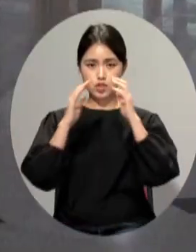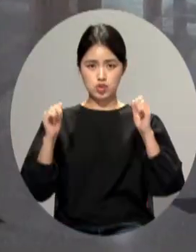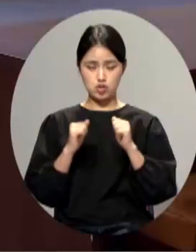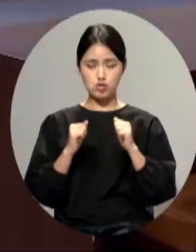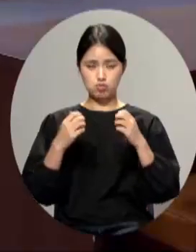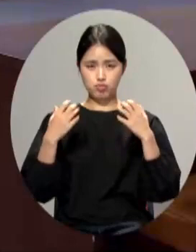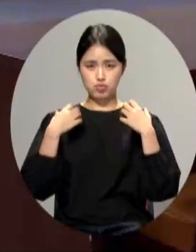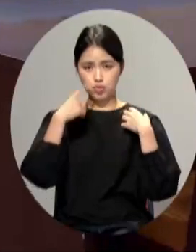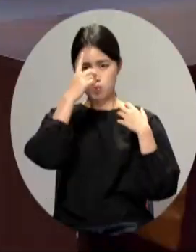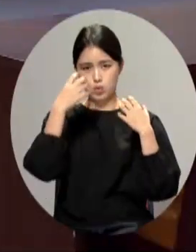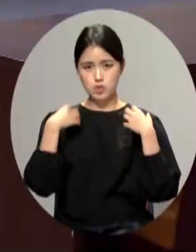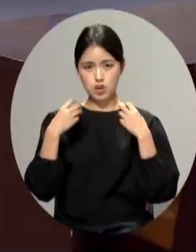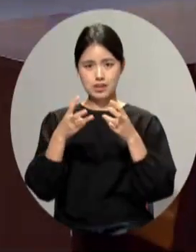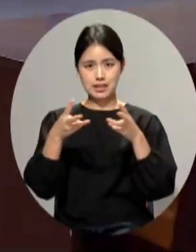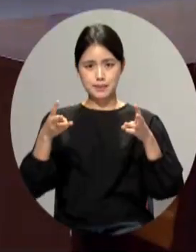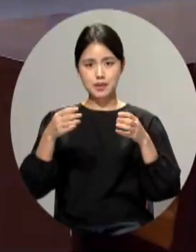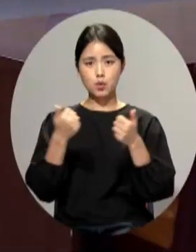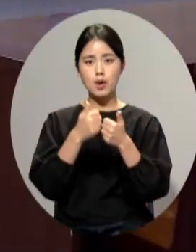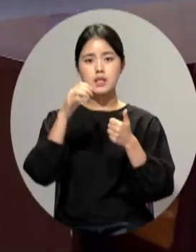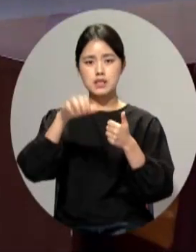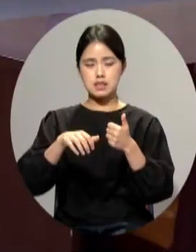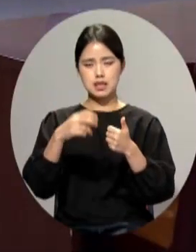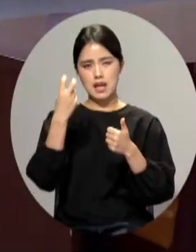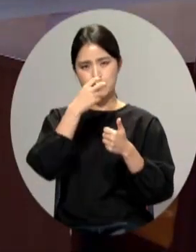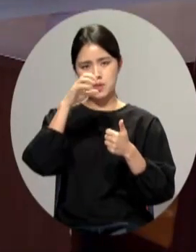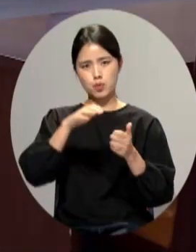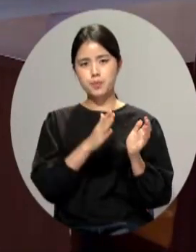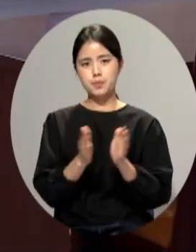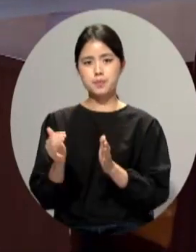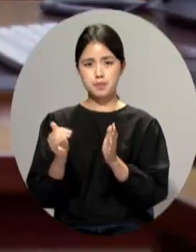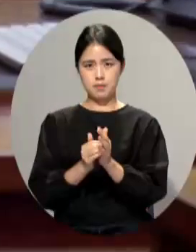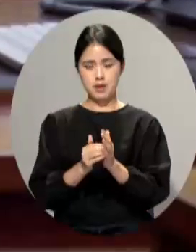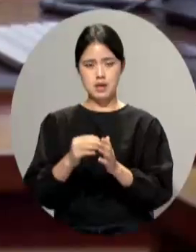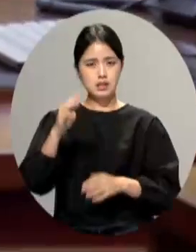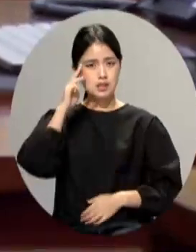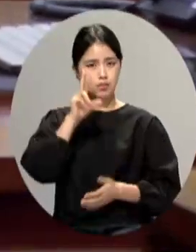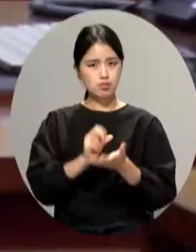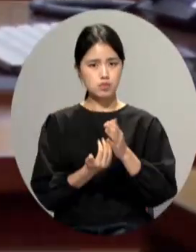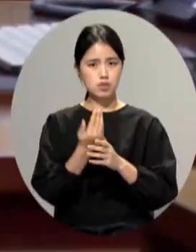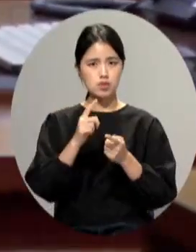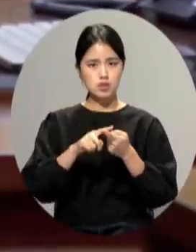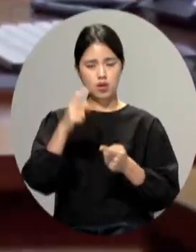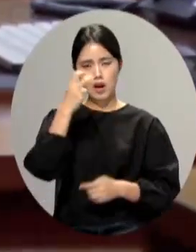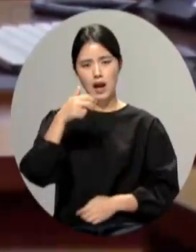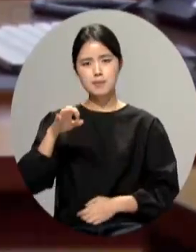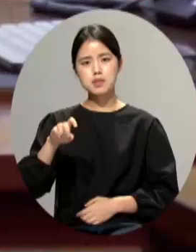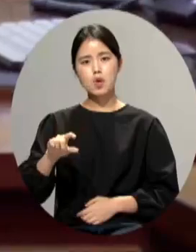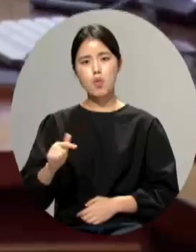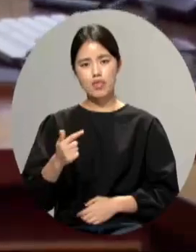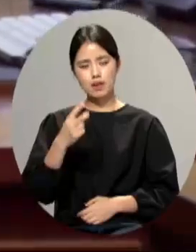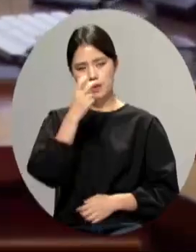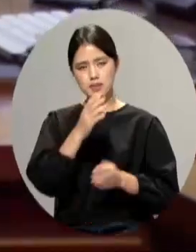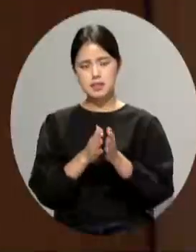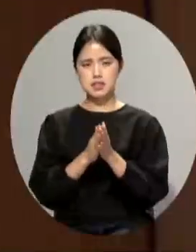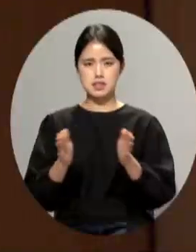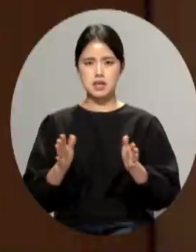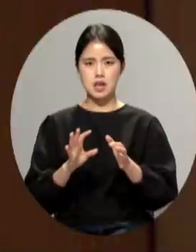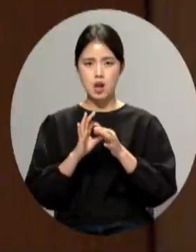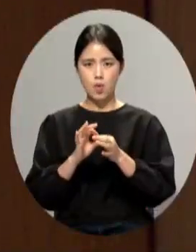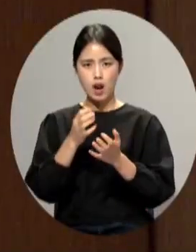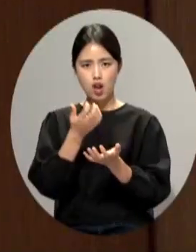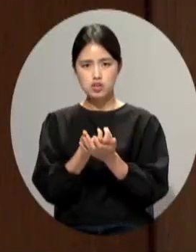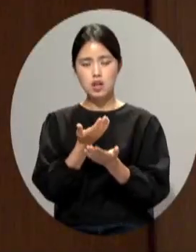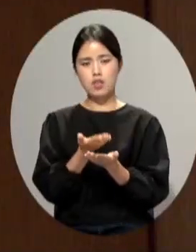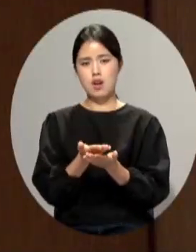전북도청 3층 회의실에 감사장이 마련됐습니다. 잼버리 파행을 놓고 감사원이 감사에 착수한 것. 관련 자료